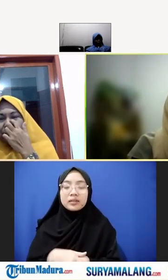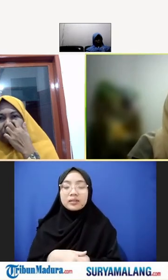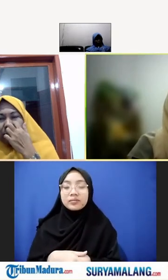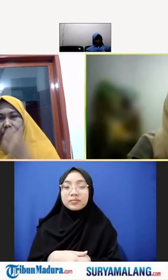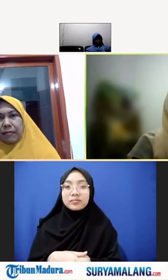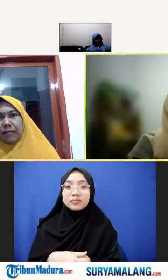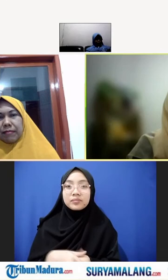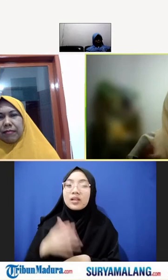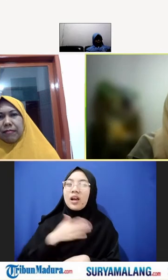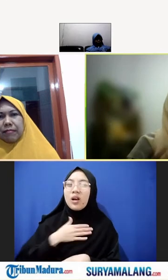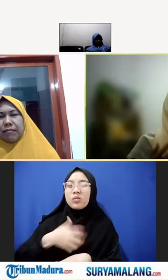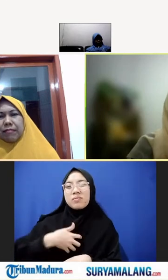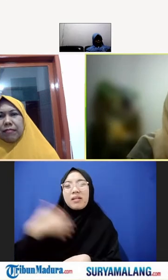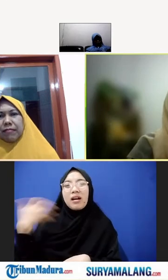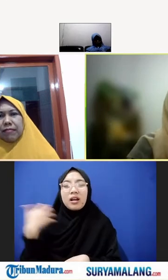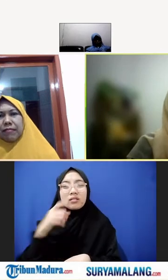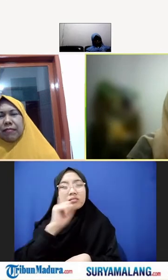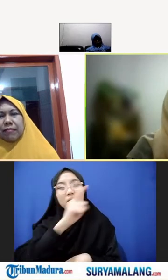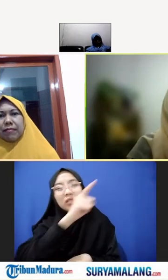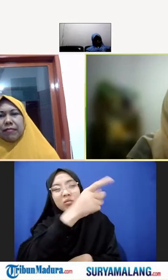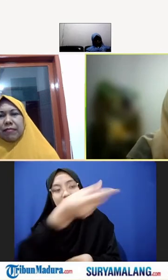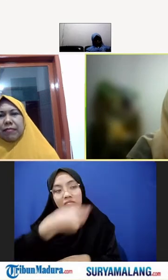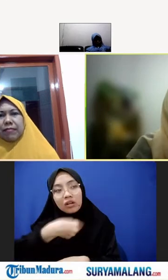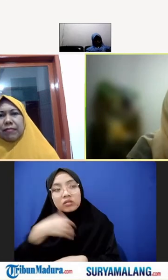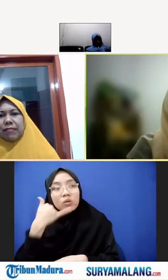aku marah, kamu nggak pinjemin aku.